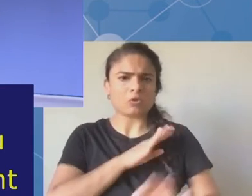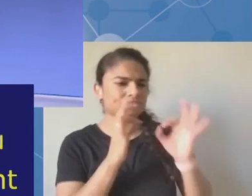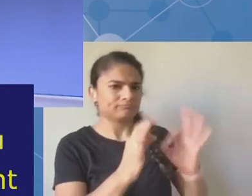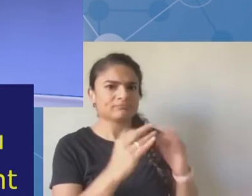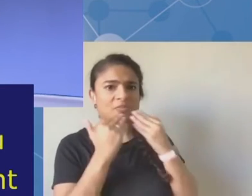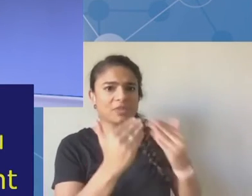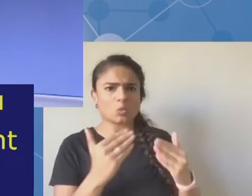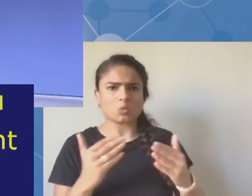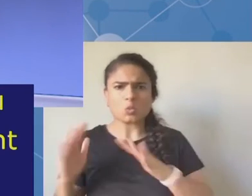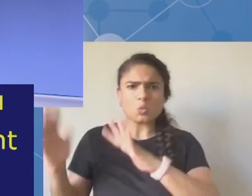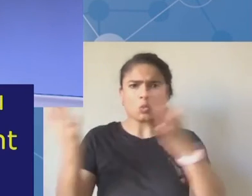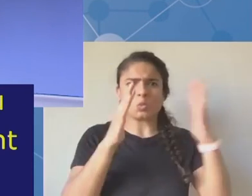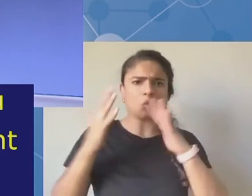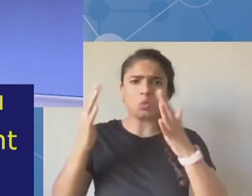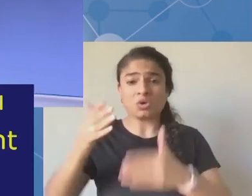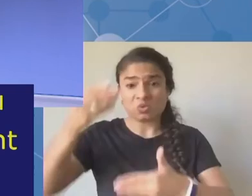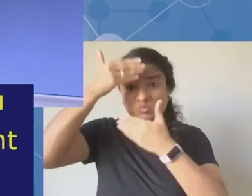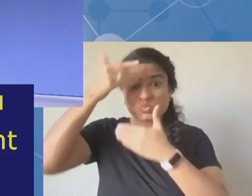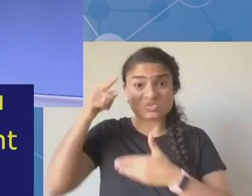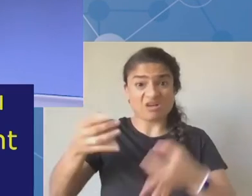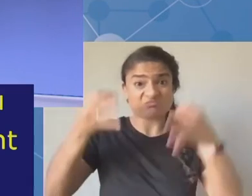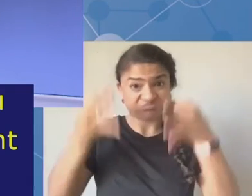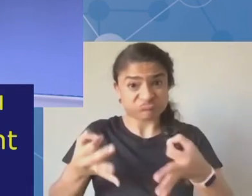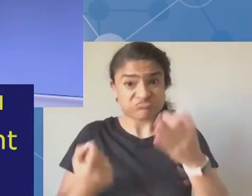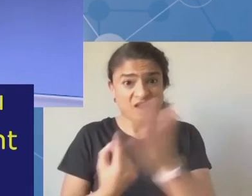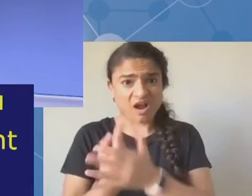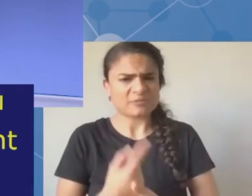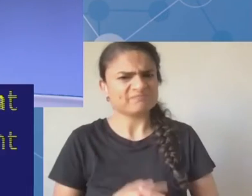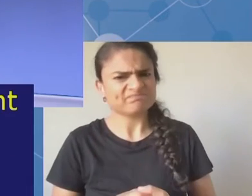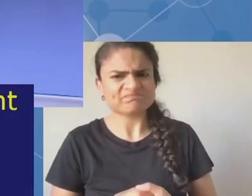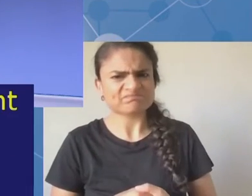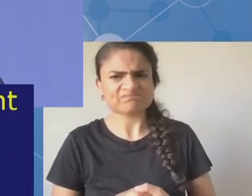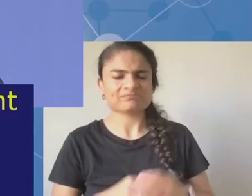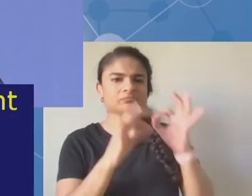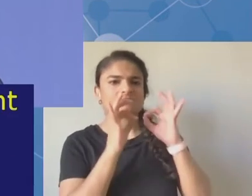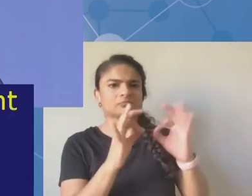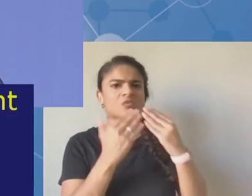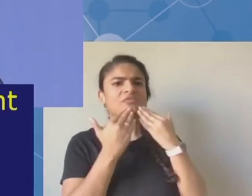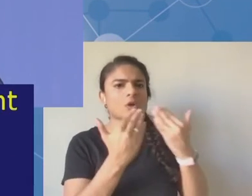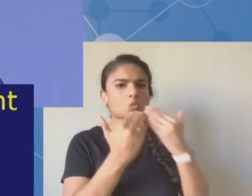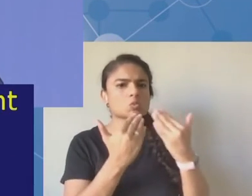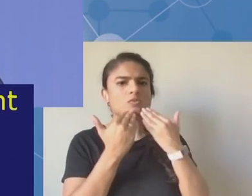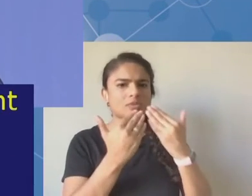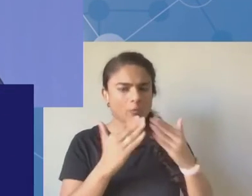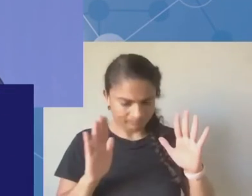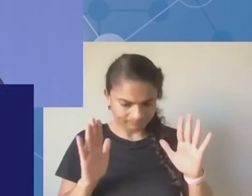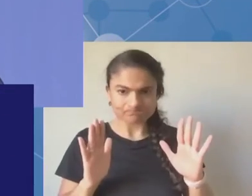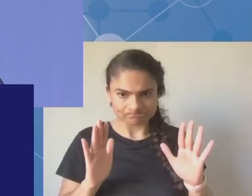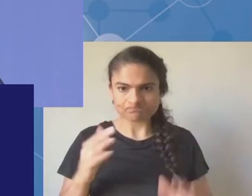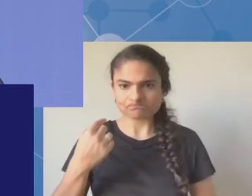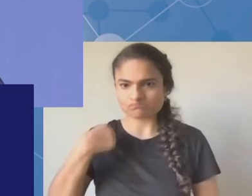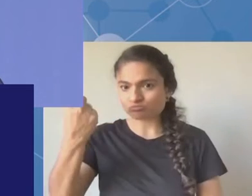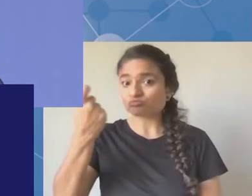за эти замечания. Я только хочу упомянуть, что мы понимаем, что это очень серьезные